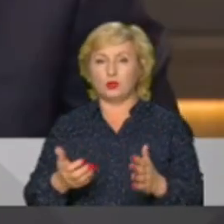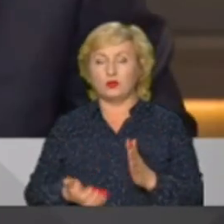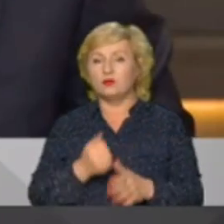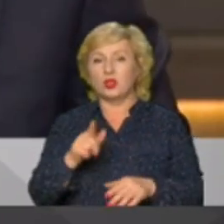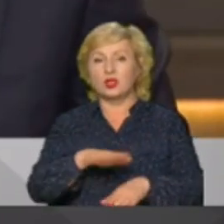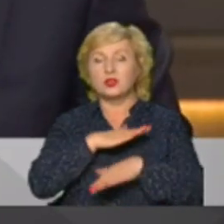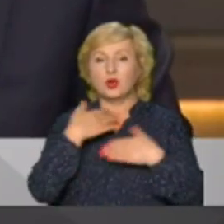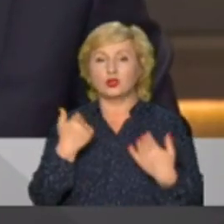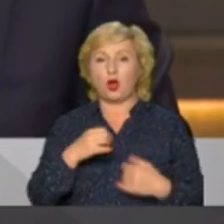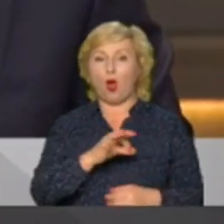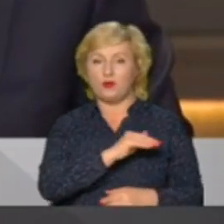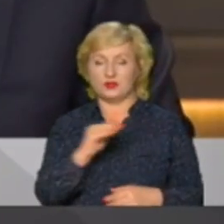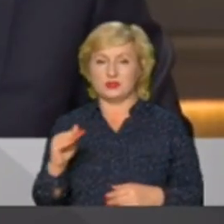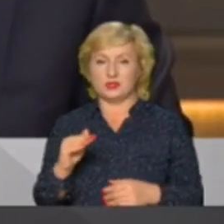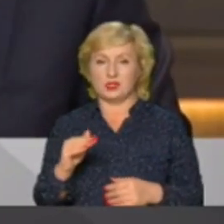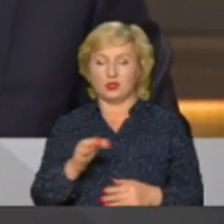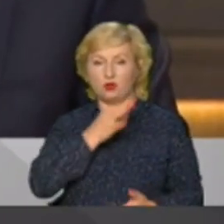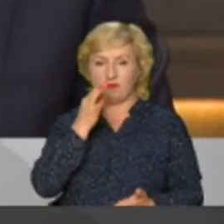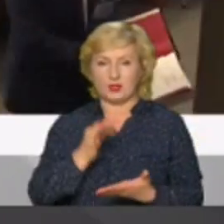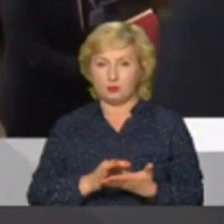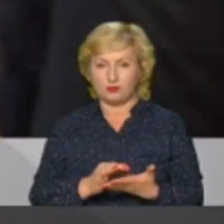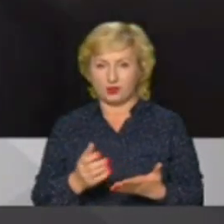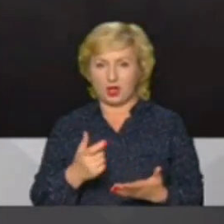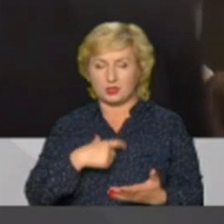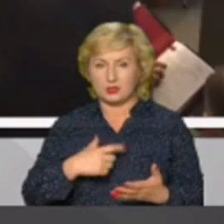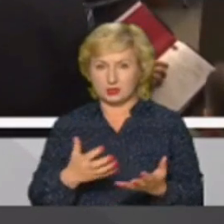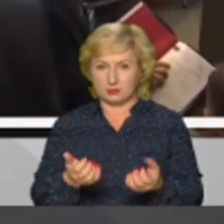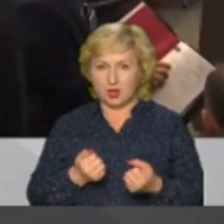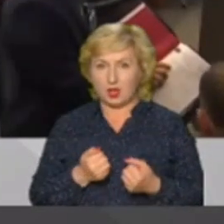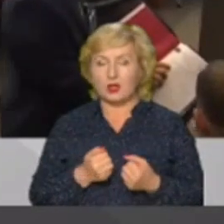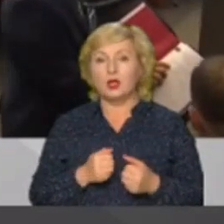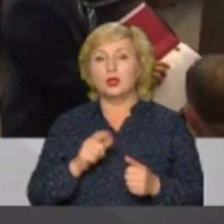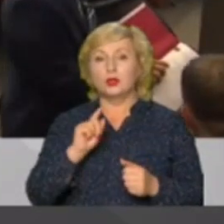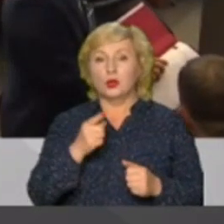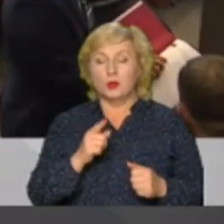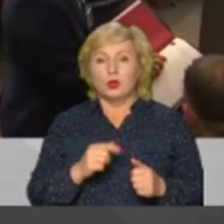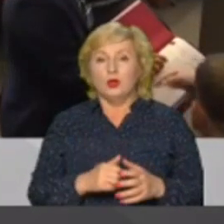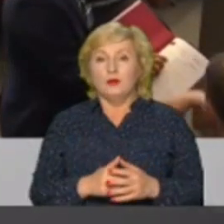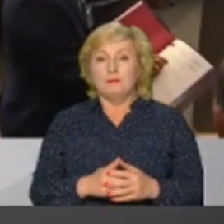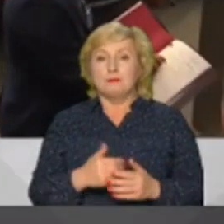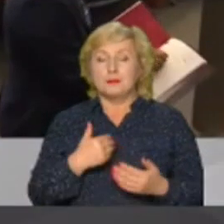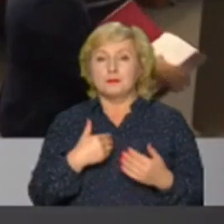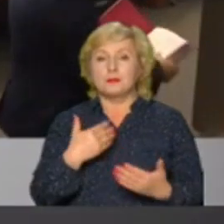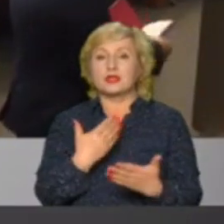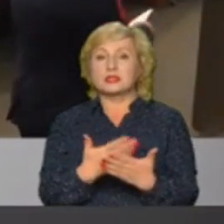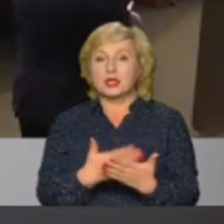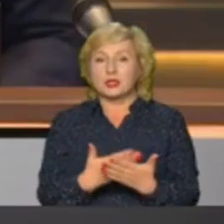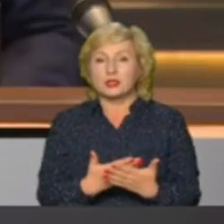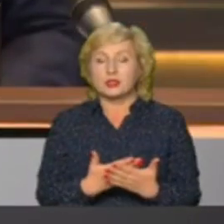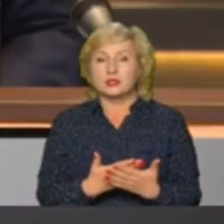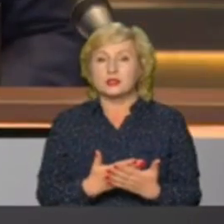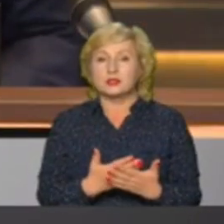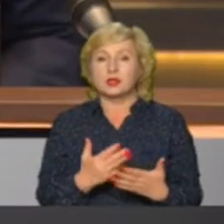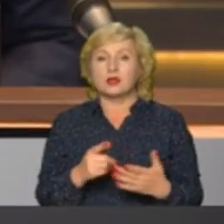таку вже офіційну відповідальність. Тому мені здається, це не грає зараз